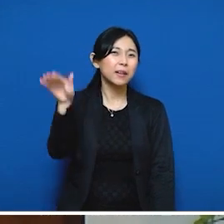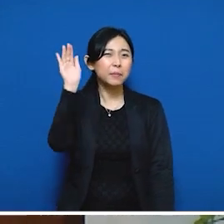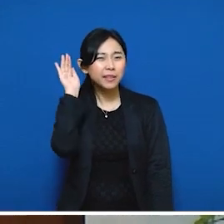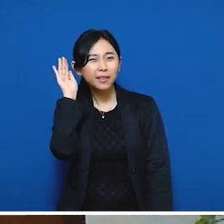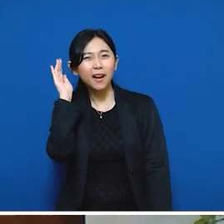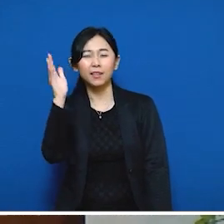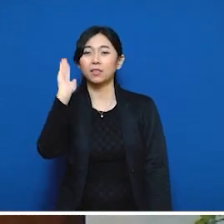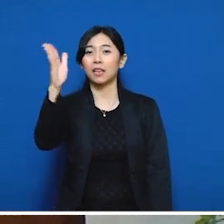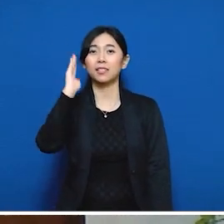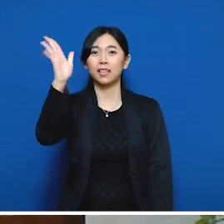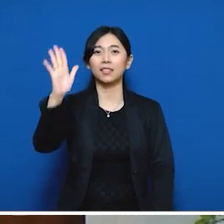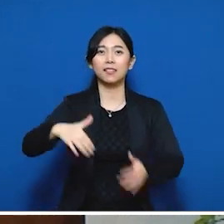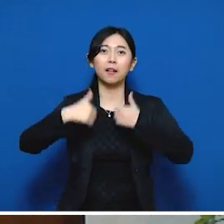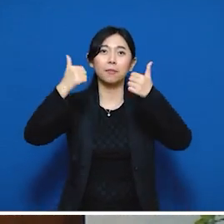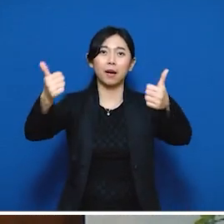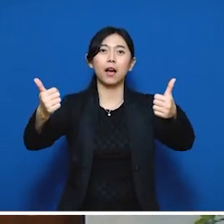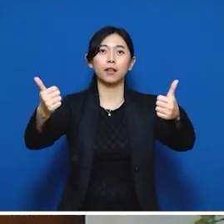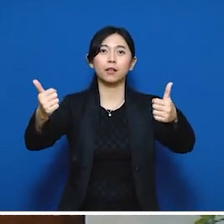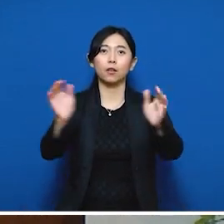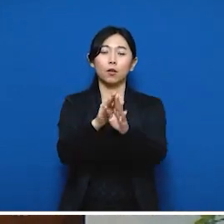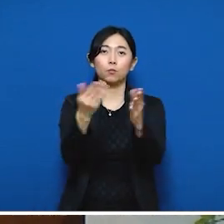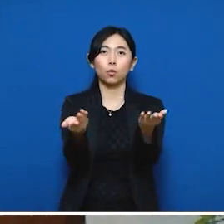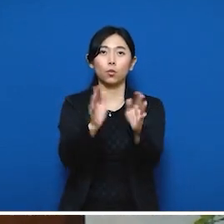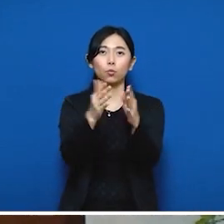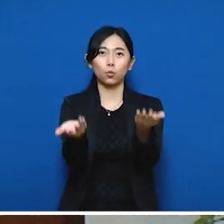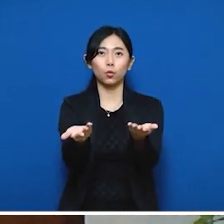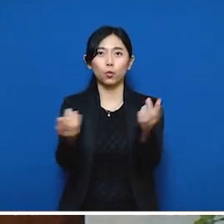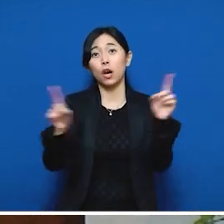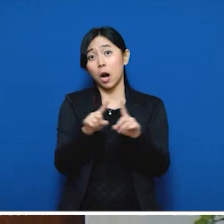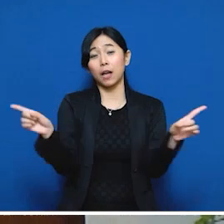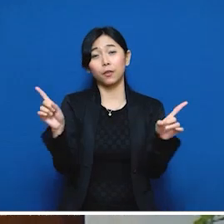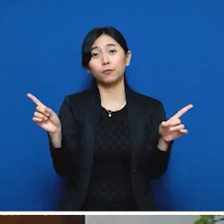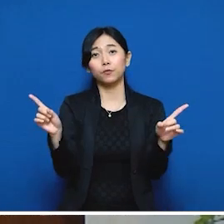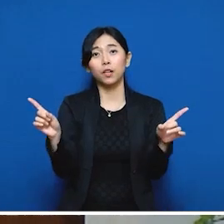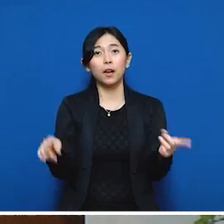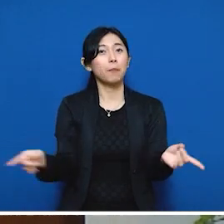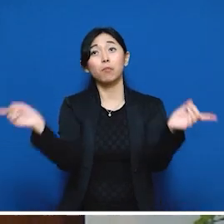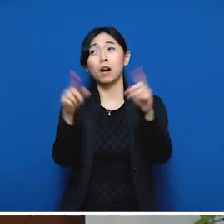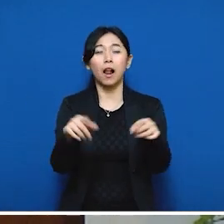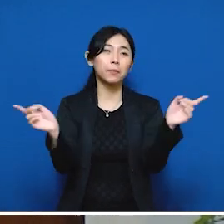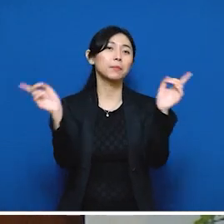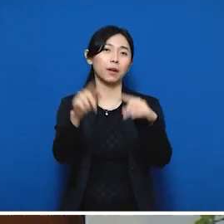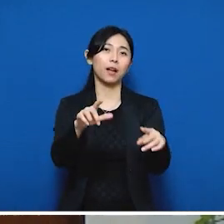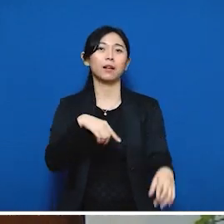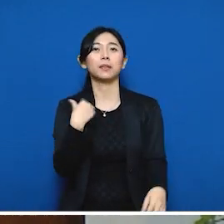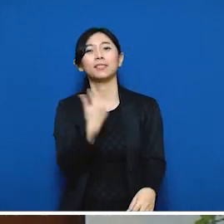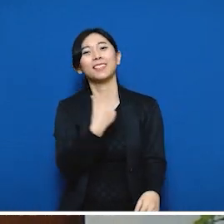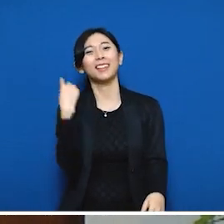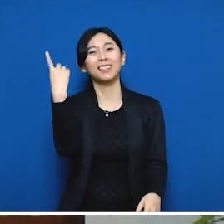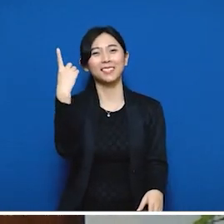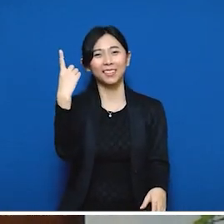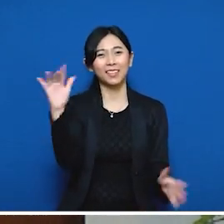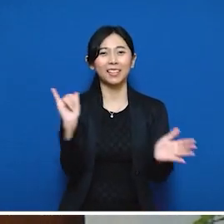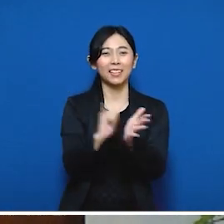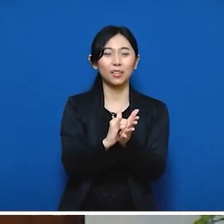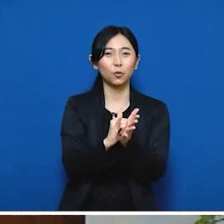Allah, kesaksian-kesaksian, buku-buku yang kita baca, atau merefleksikan pengalaman kehidupan kita sendiri, itu adalah